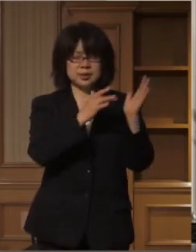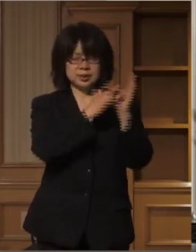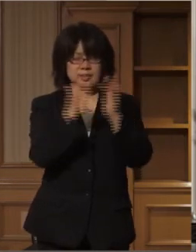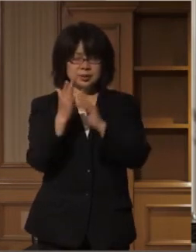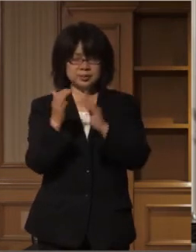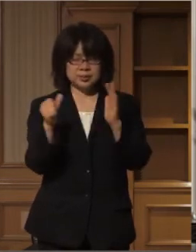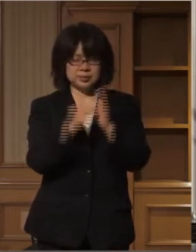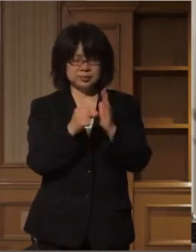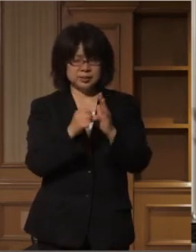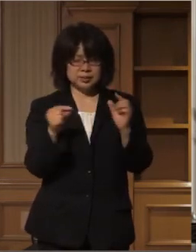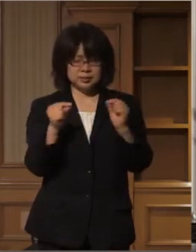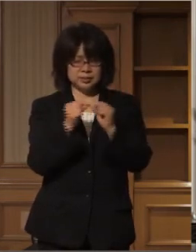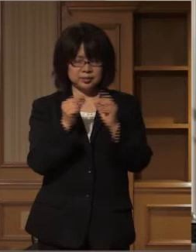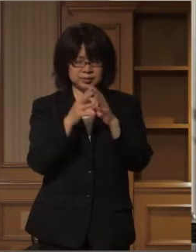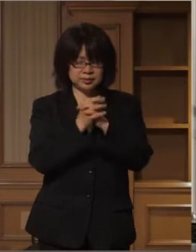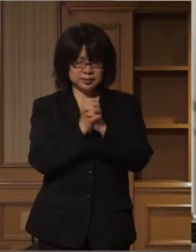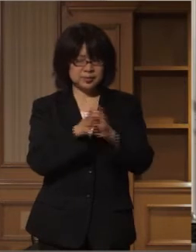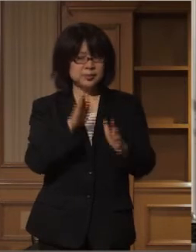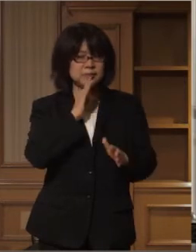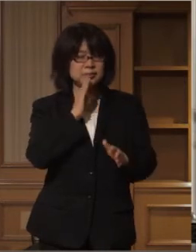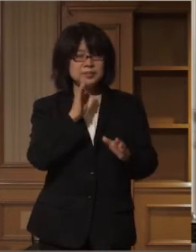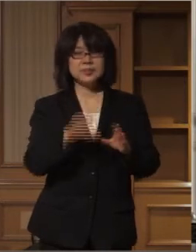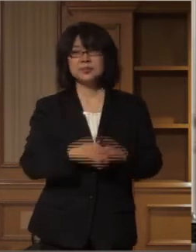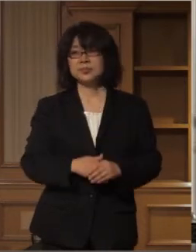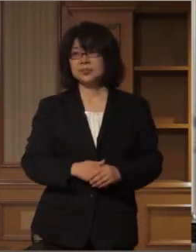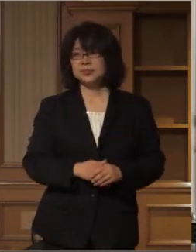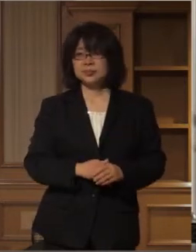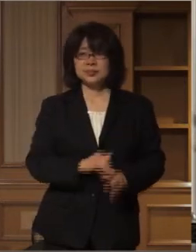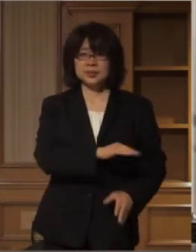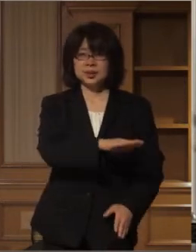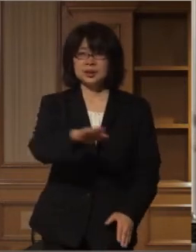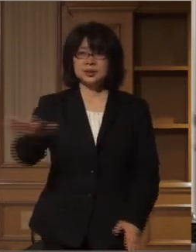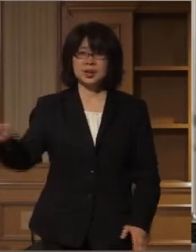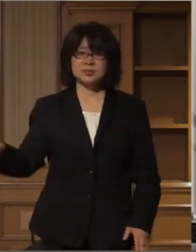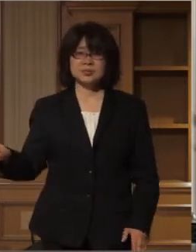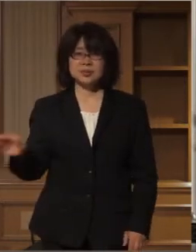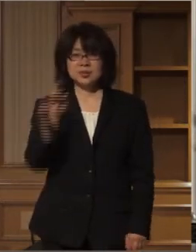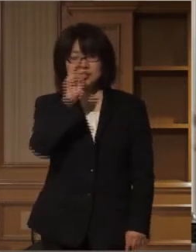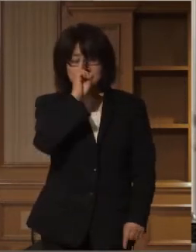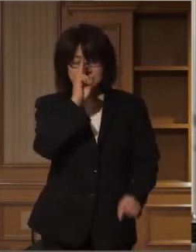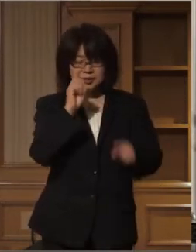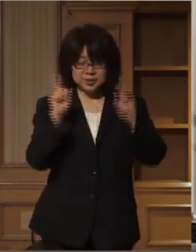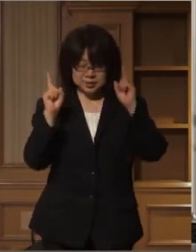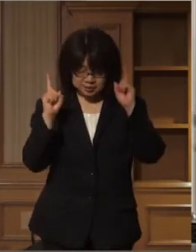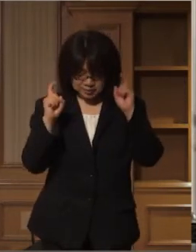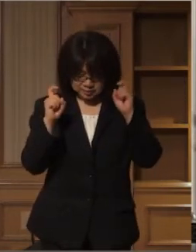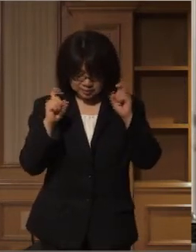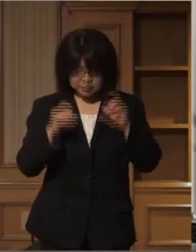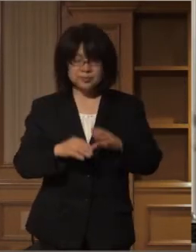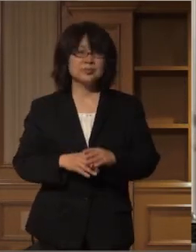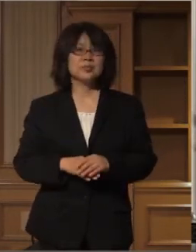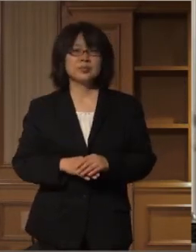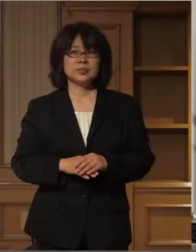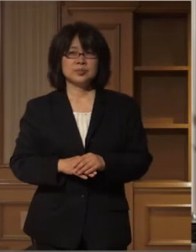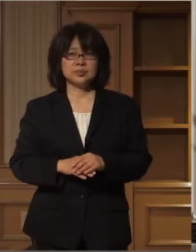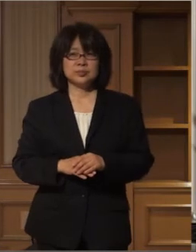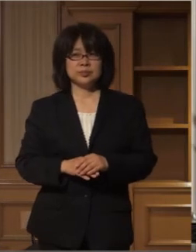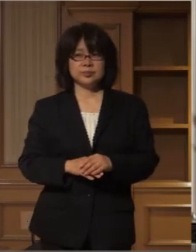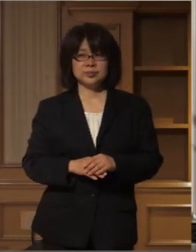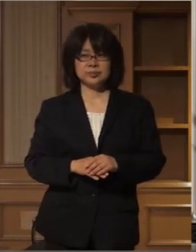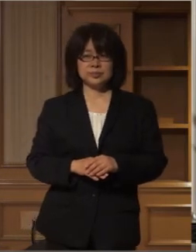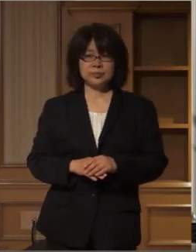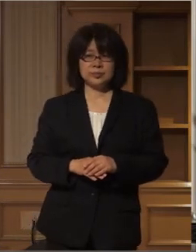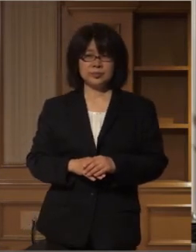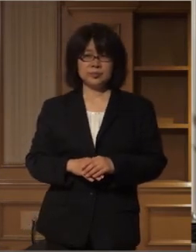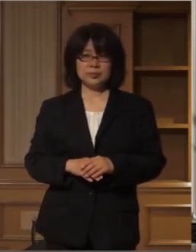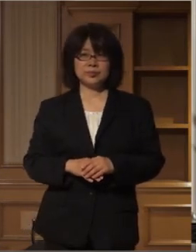ーメン。改めて皆さんこんにちは。こんにちは。ですね、今